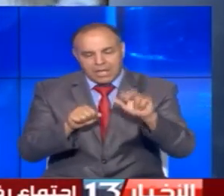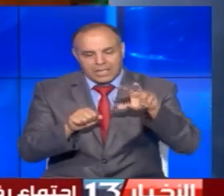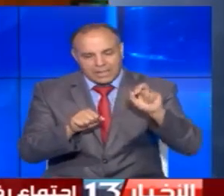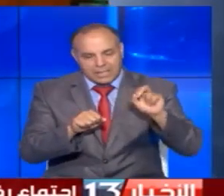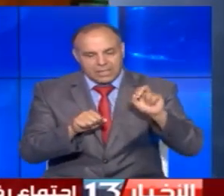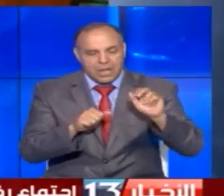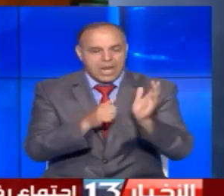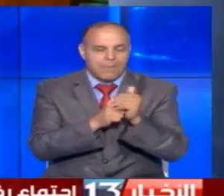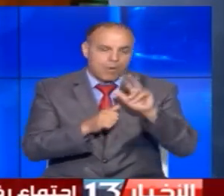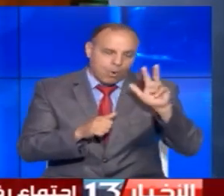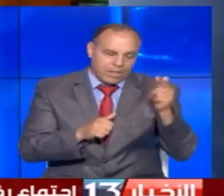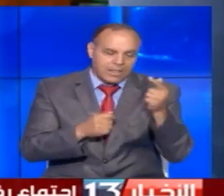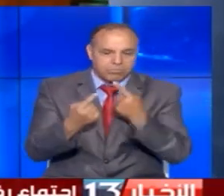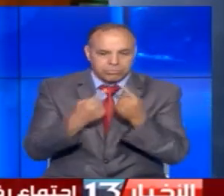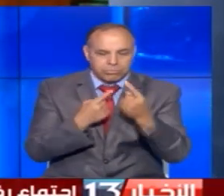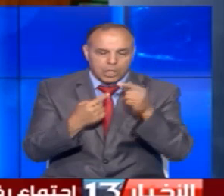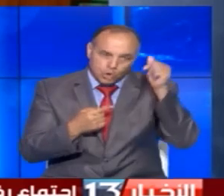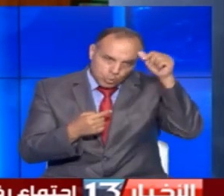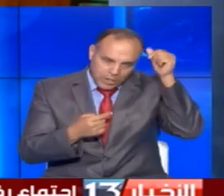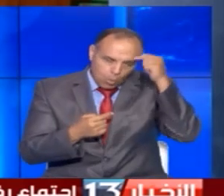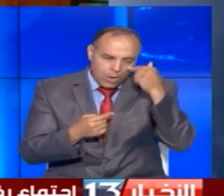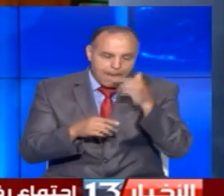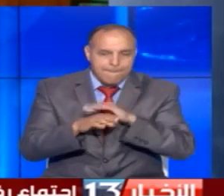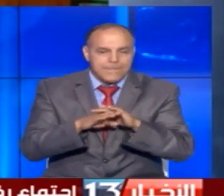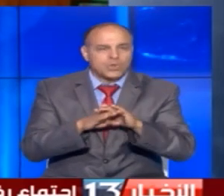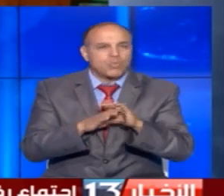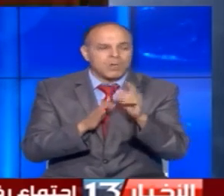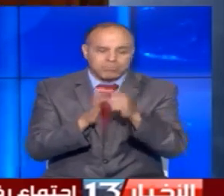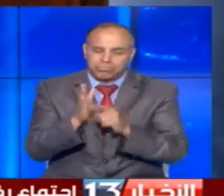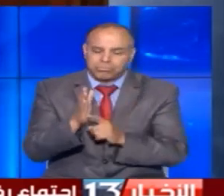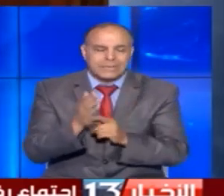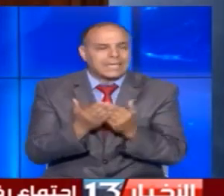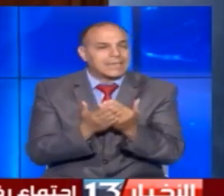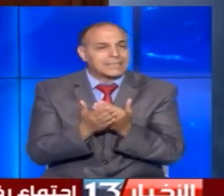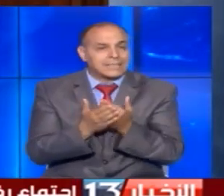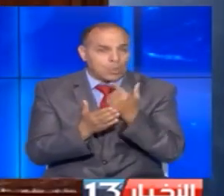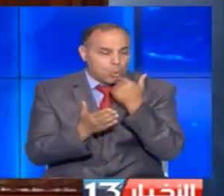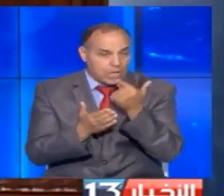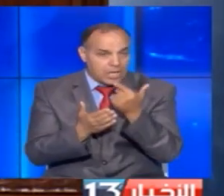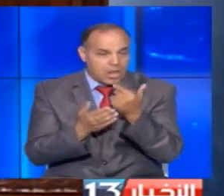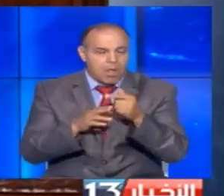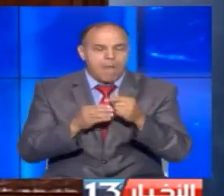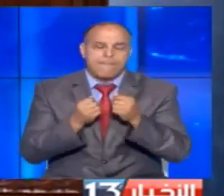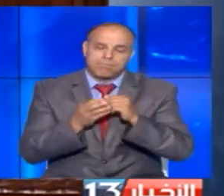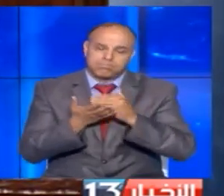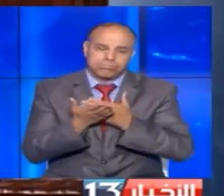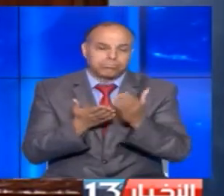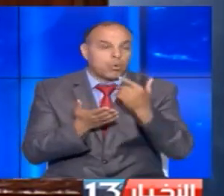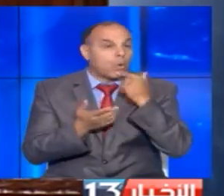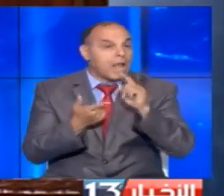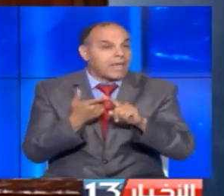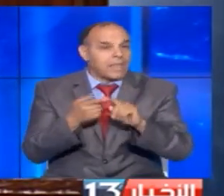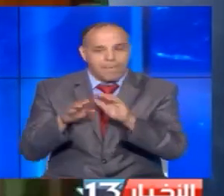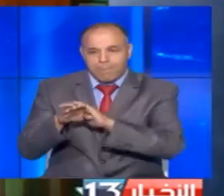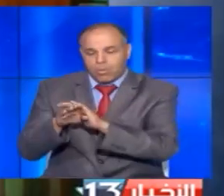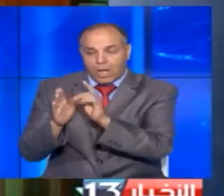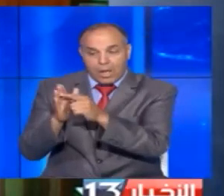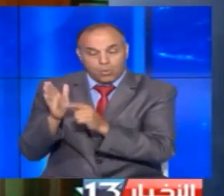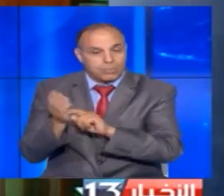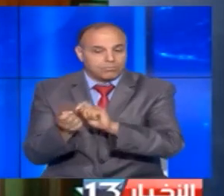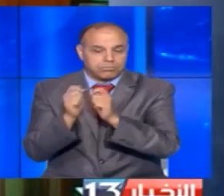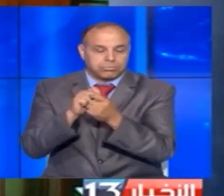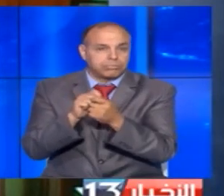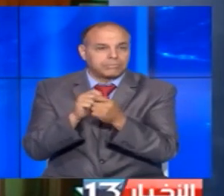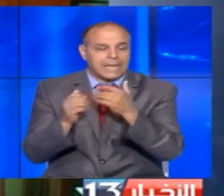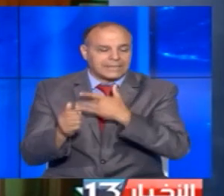والاربعاء الحادي والثلاثين من جويليه مجموعه من المشاريع الاقتصاديه و مشروعي قانونين يتعلق ان بتطوير قطاع